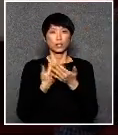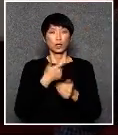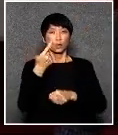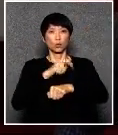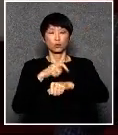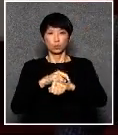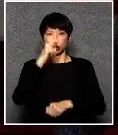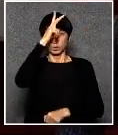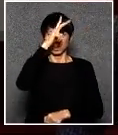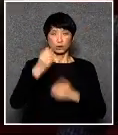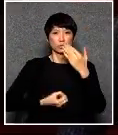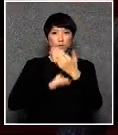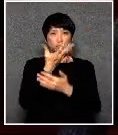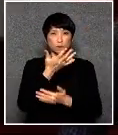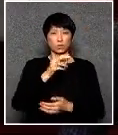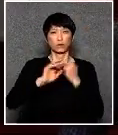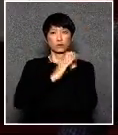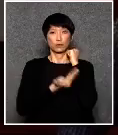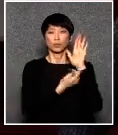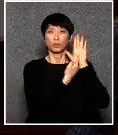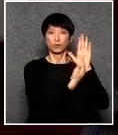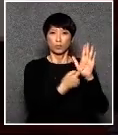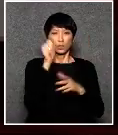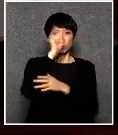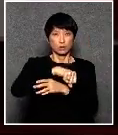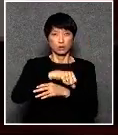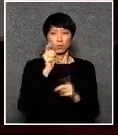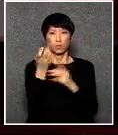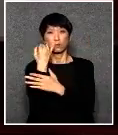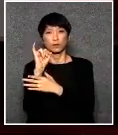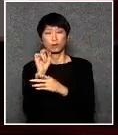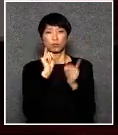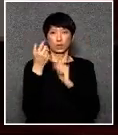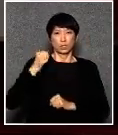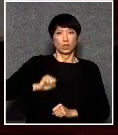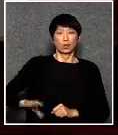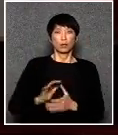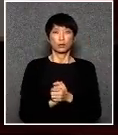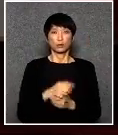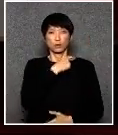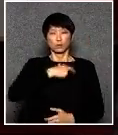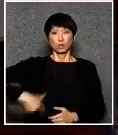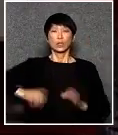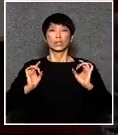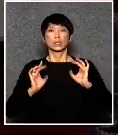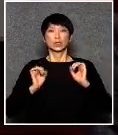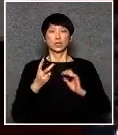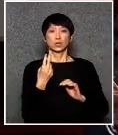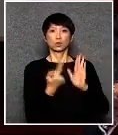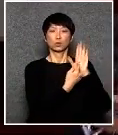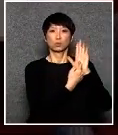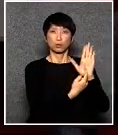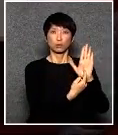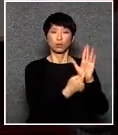政府提出嘅法案投贊成、反對或者棄權。議員要投出私人條例草案，又要